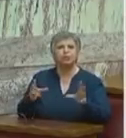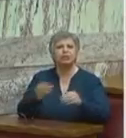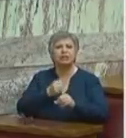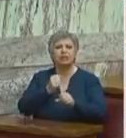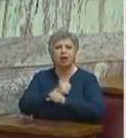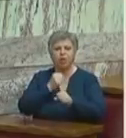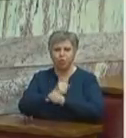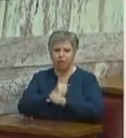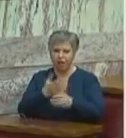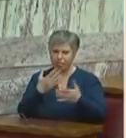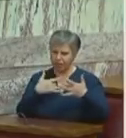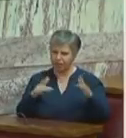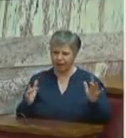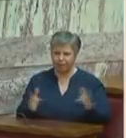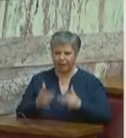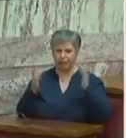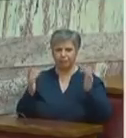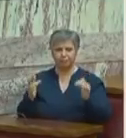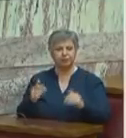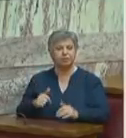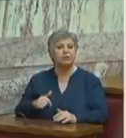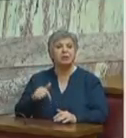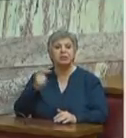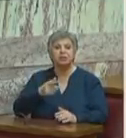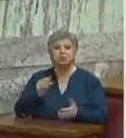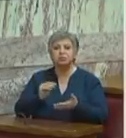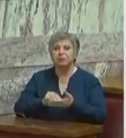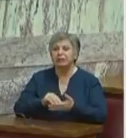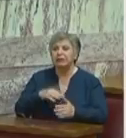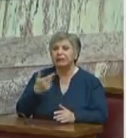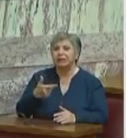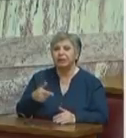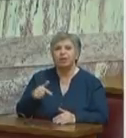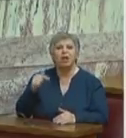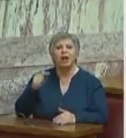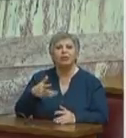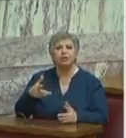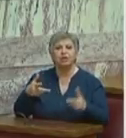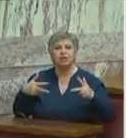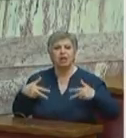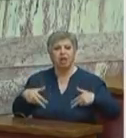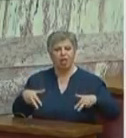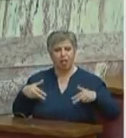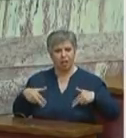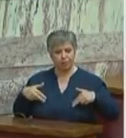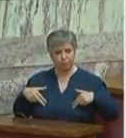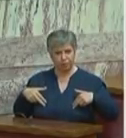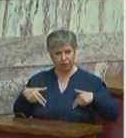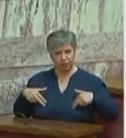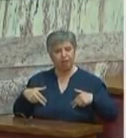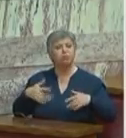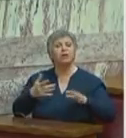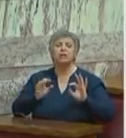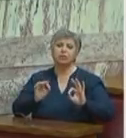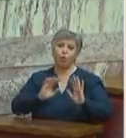σκεφτείτε ανώδοτους εισαγγελικούς λειτουργούς που έχουν αποφανθεί σύμφωνα με την ομολογία, σύμφωνα με την